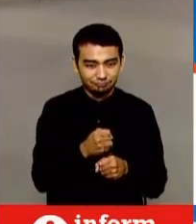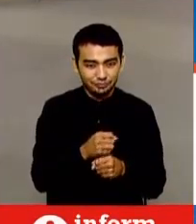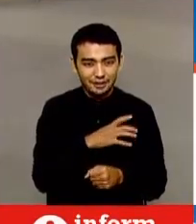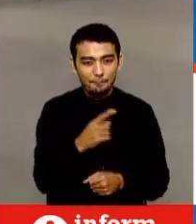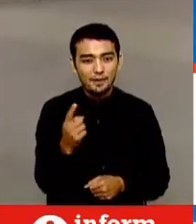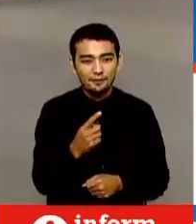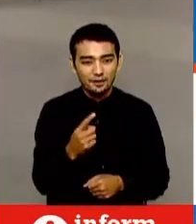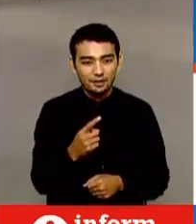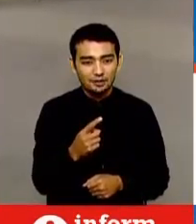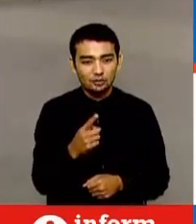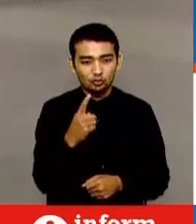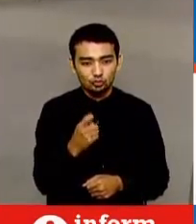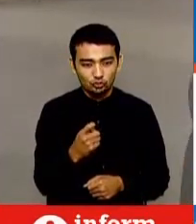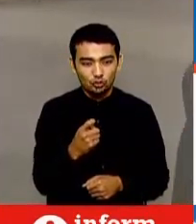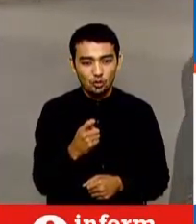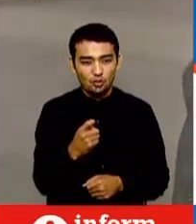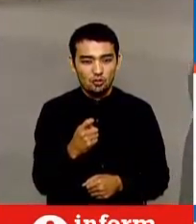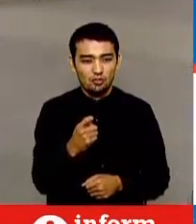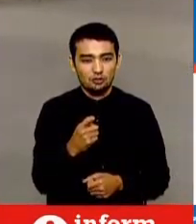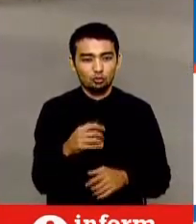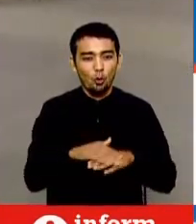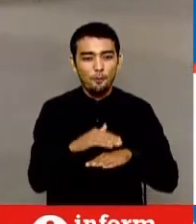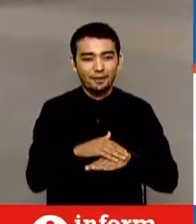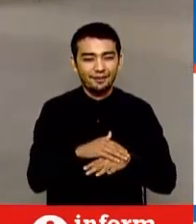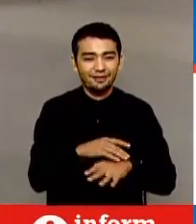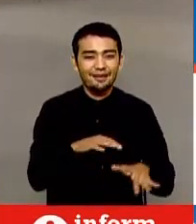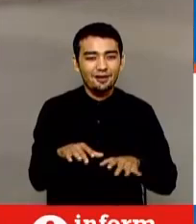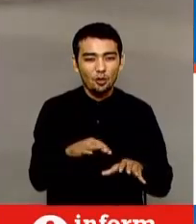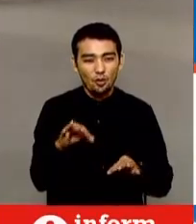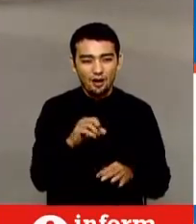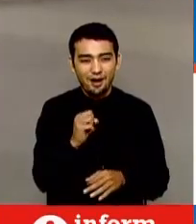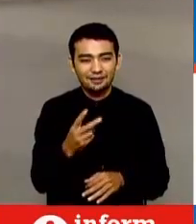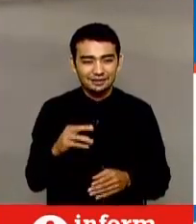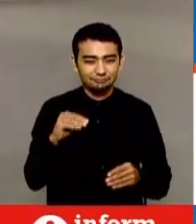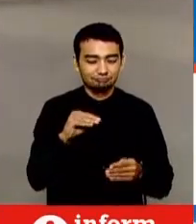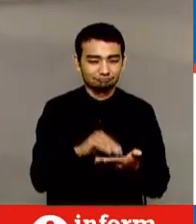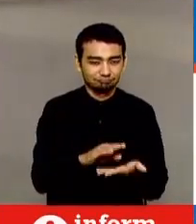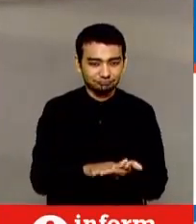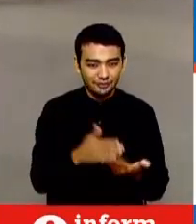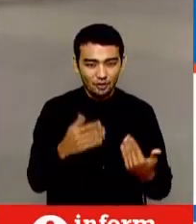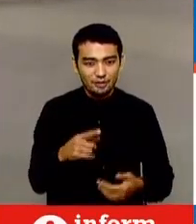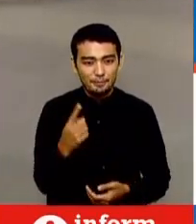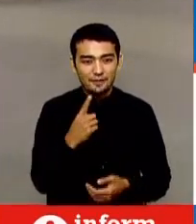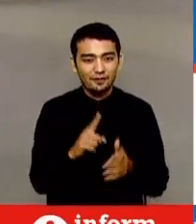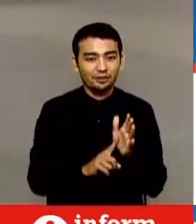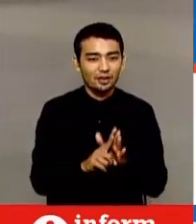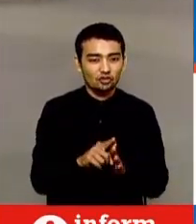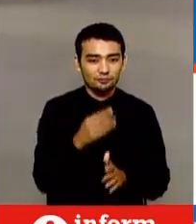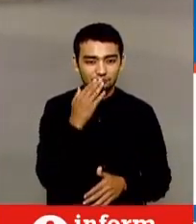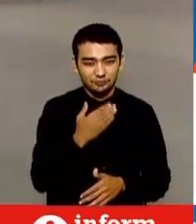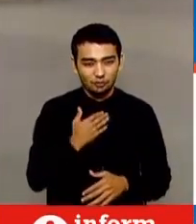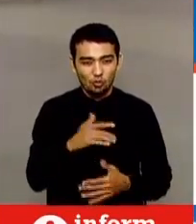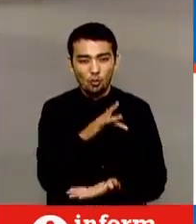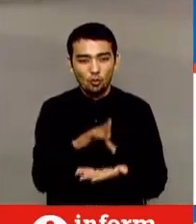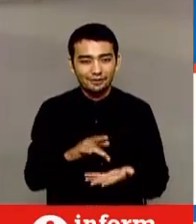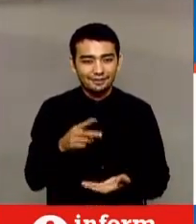бірі 100 игі іс акциясын іске қосты. Осындай бастаманың бірі сүйікті